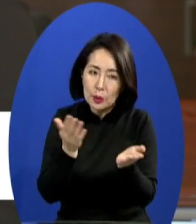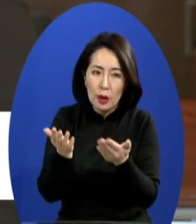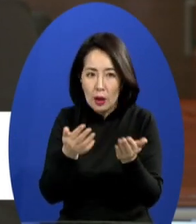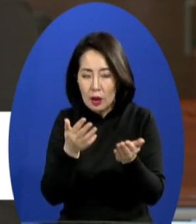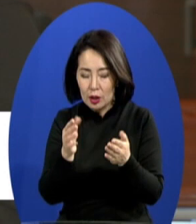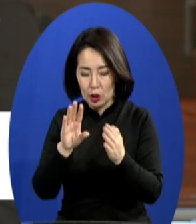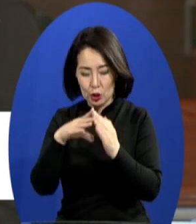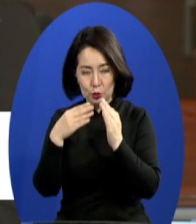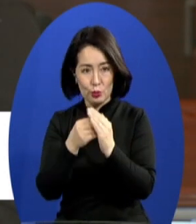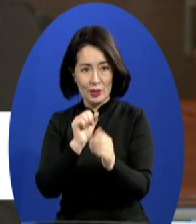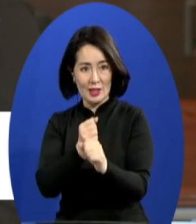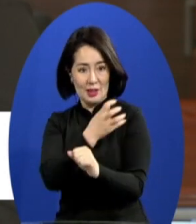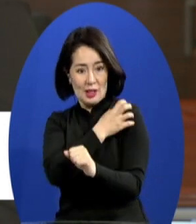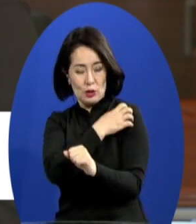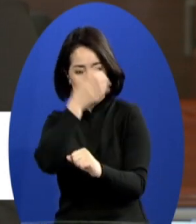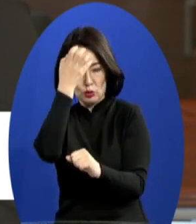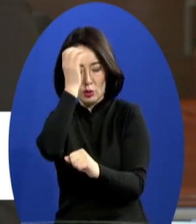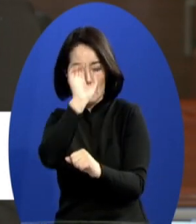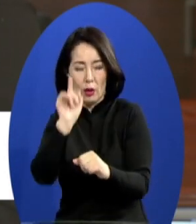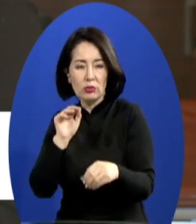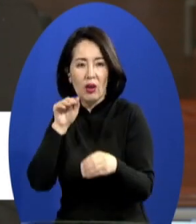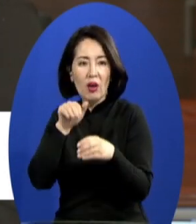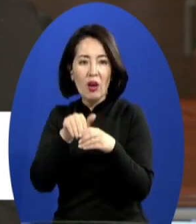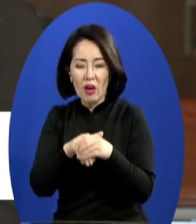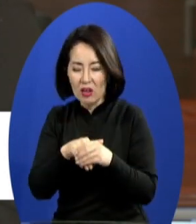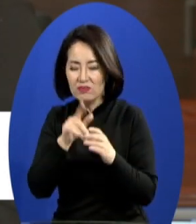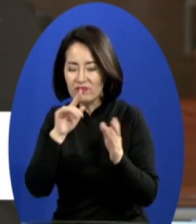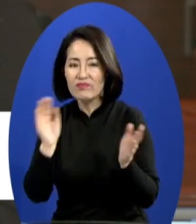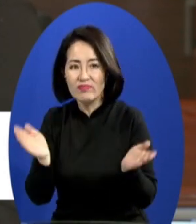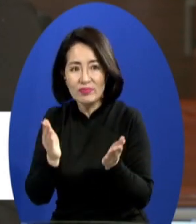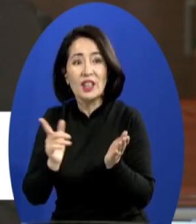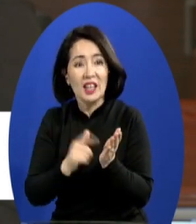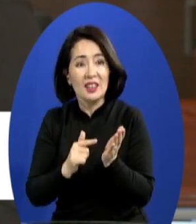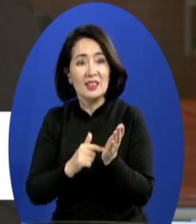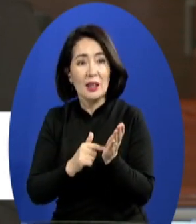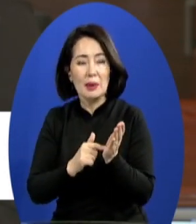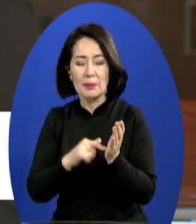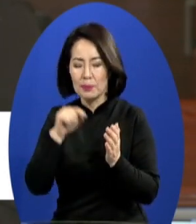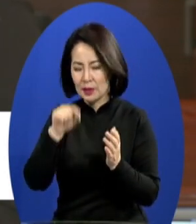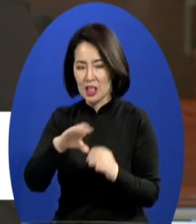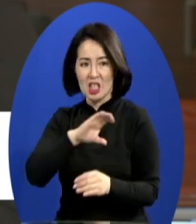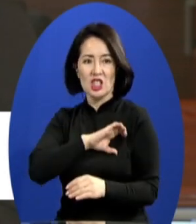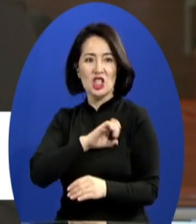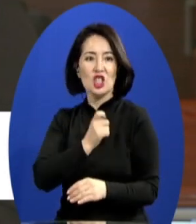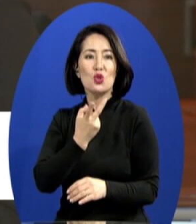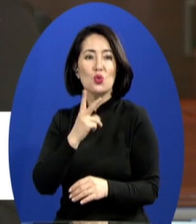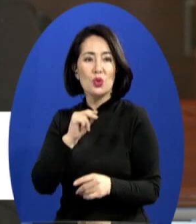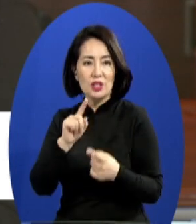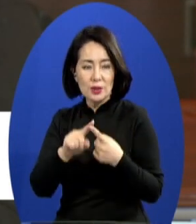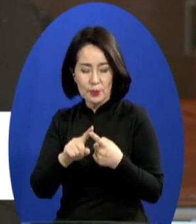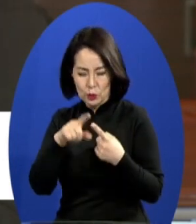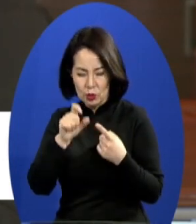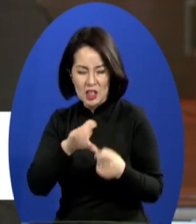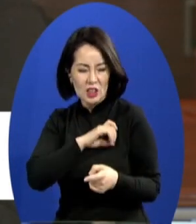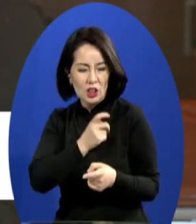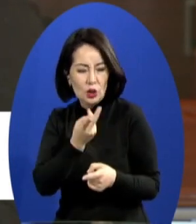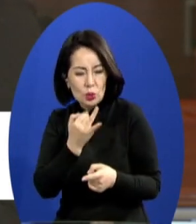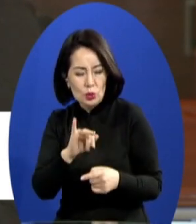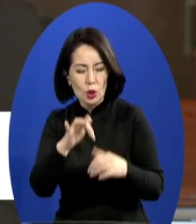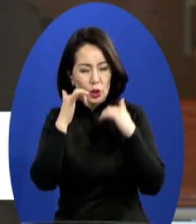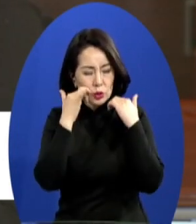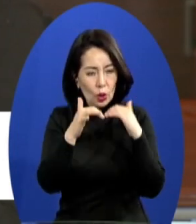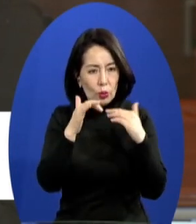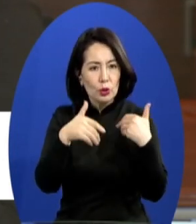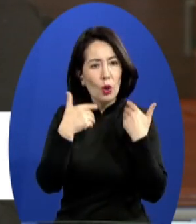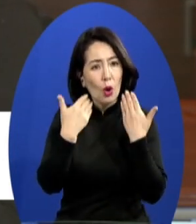бүлийн асуудал хариуцсан төрийн байгууллага оролцох хэрэгтэй юм байна. Ялангуяа сэтгэл зүйч байх хэрэгтэй юм байна. Тэ сэтгэл зүйн зөвлөгөө